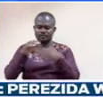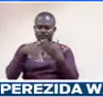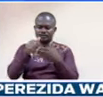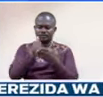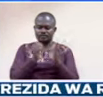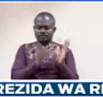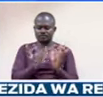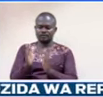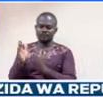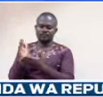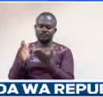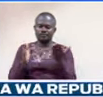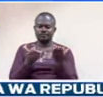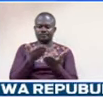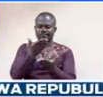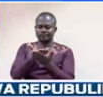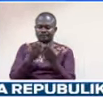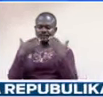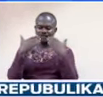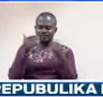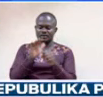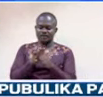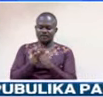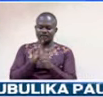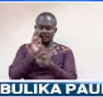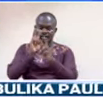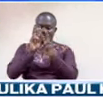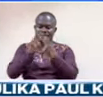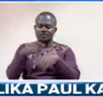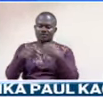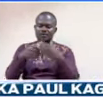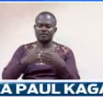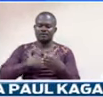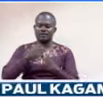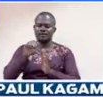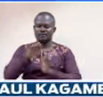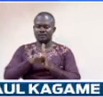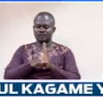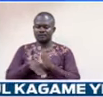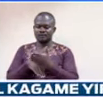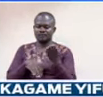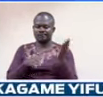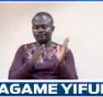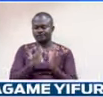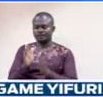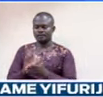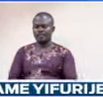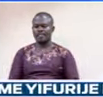uruhare mu kuyategura no kuyabagezaho. Turabashimiye cyane kwa mwe yakurikiye, mukomeze kurangirwa na gahunda zitandukanye televiziyo Rwanda yabateguriye.